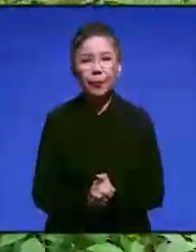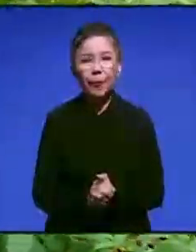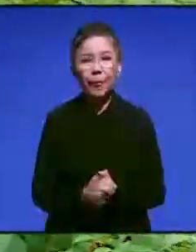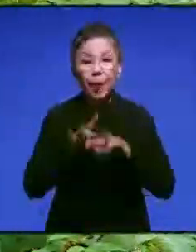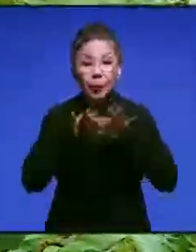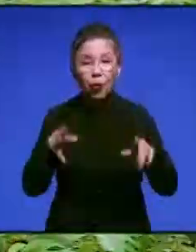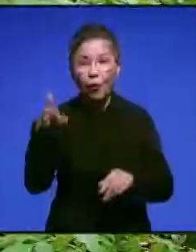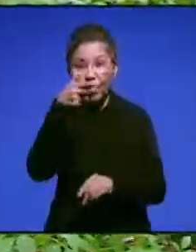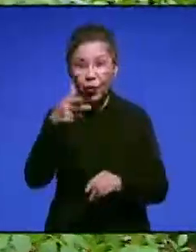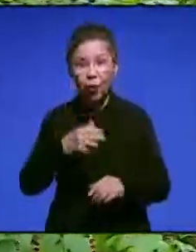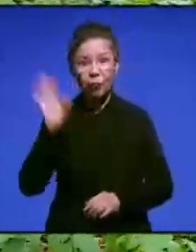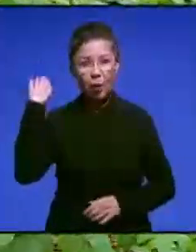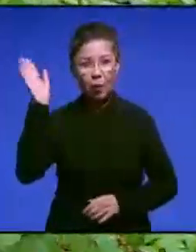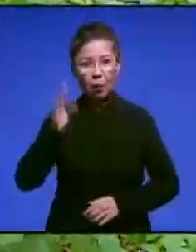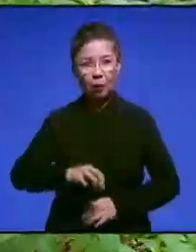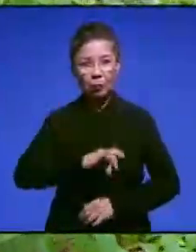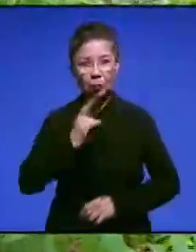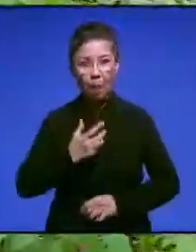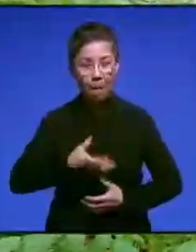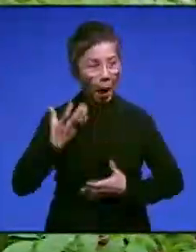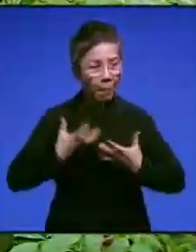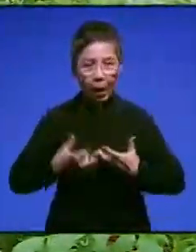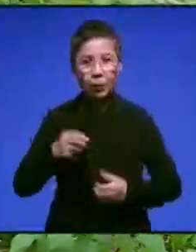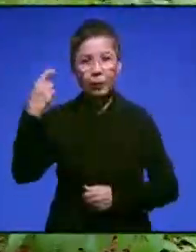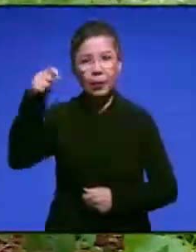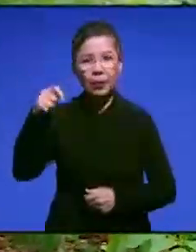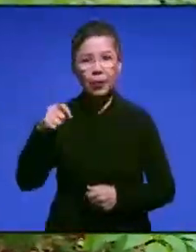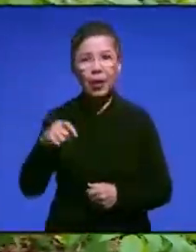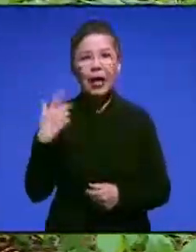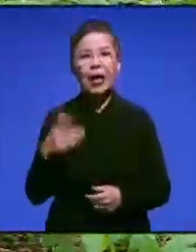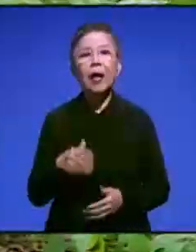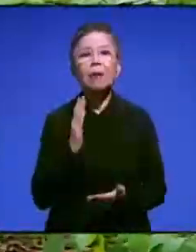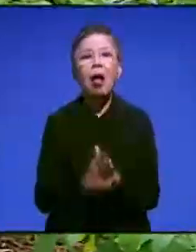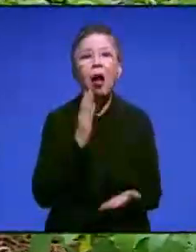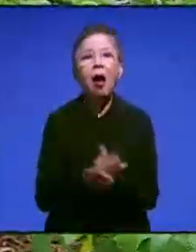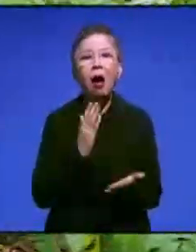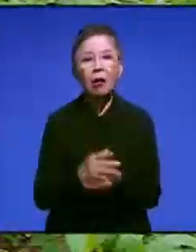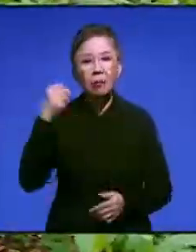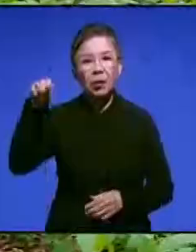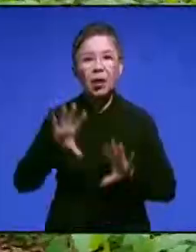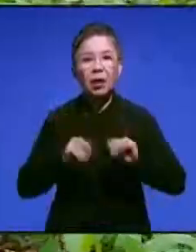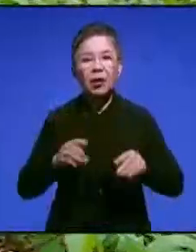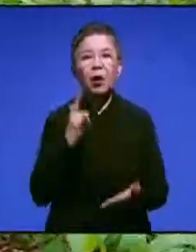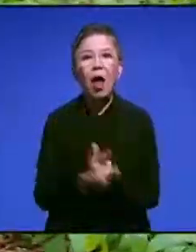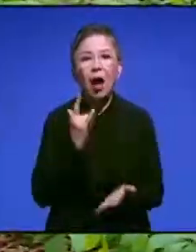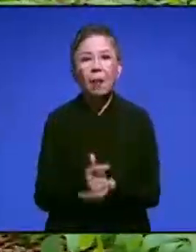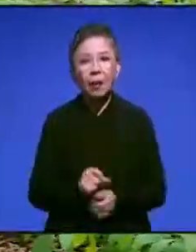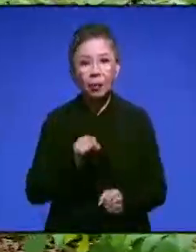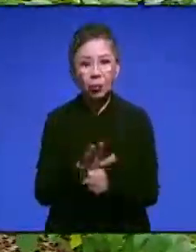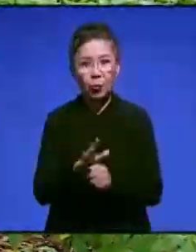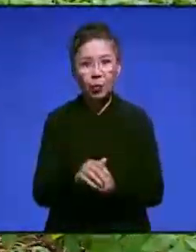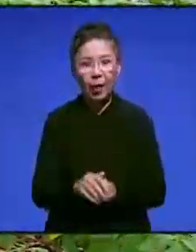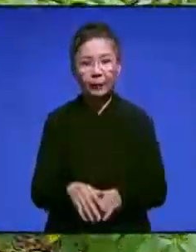Beredarnya video pidato Presiden yang tampak memarahi para menterinya akibat lambannya kinerja dalam mengatasi wabah COVID-19 ini